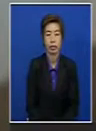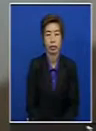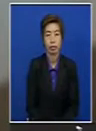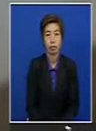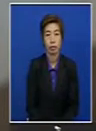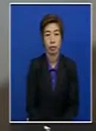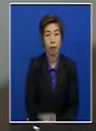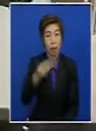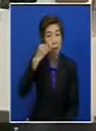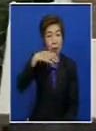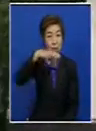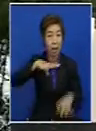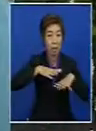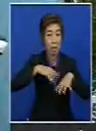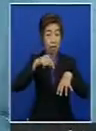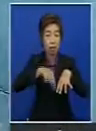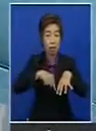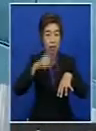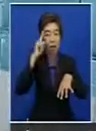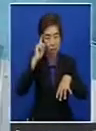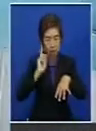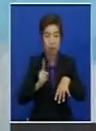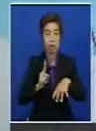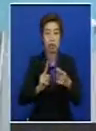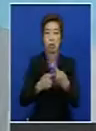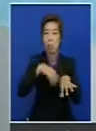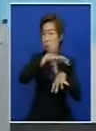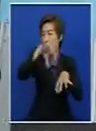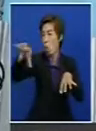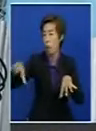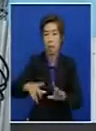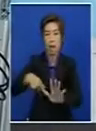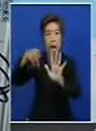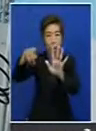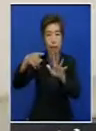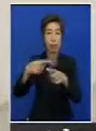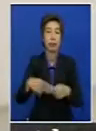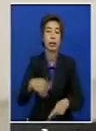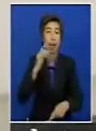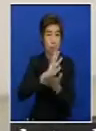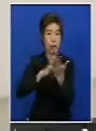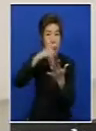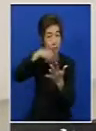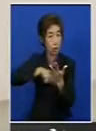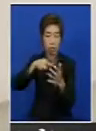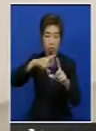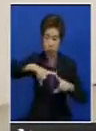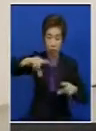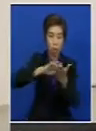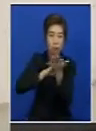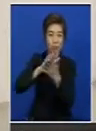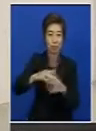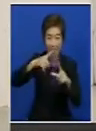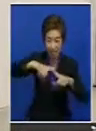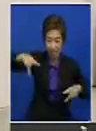เนียร์พาร์คซัพพอร์ตเป็นหนึ่งใน 5,000 แห่งของบ้านพักผู้สูงอายุที่กระจายอยู่ทั่วประเทศของญี่ปุ่นให้บริการกับผู้สูง